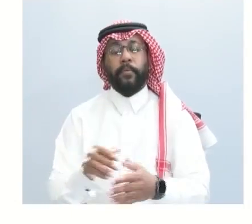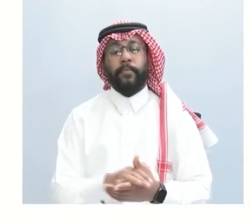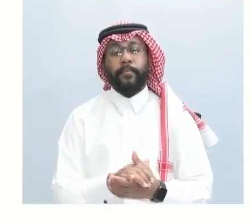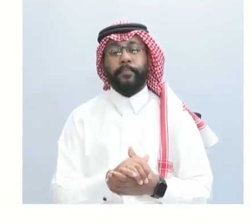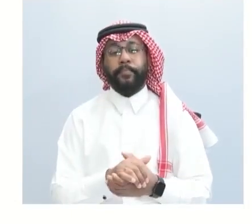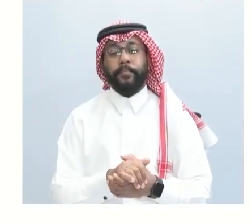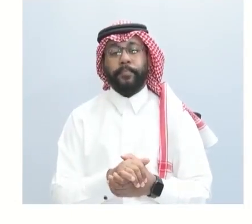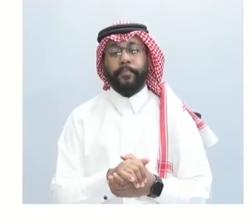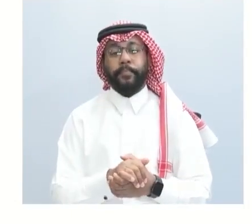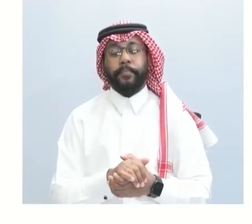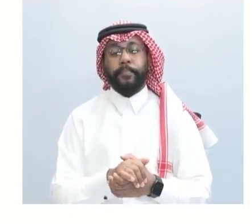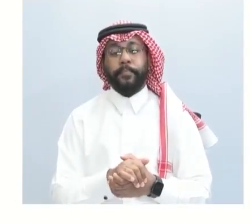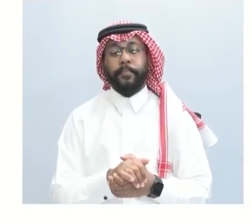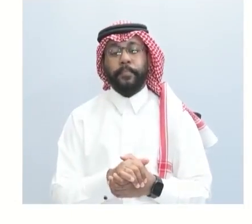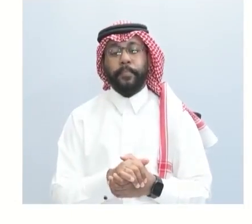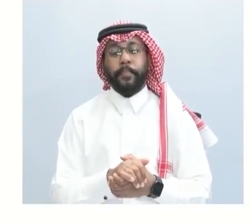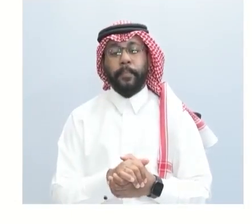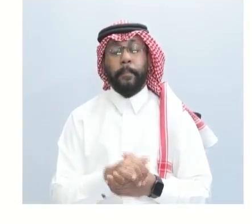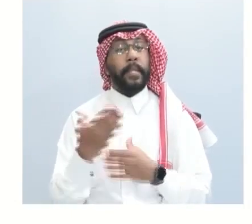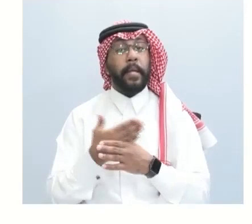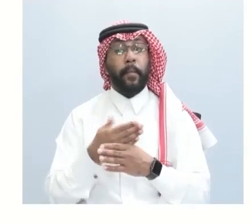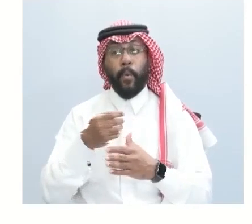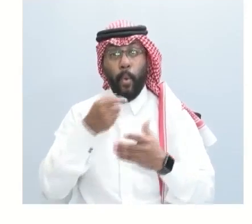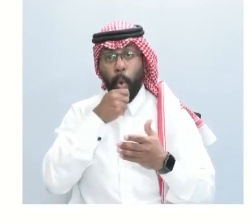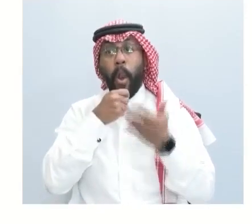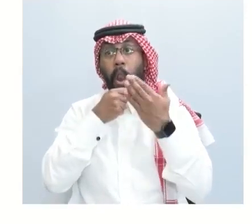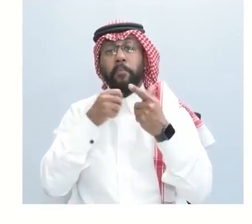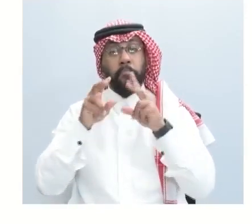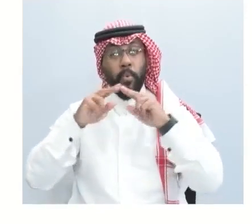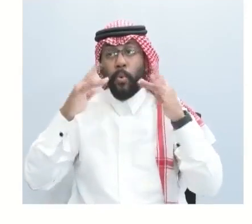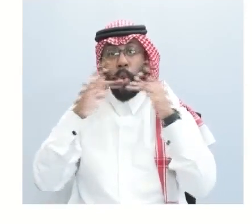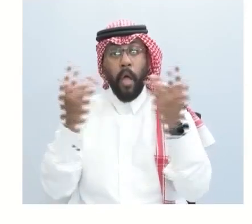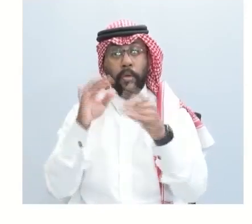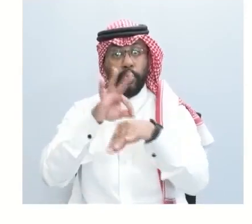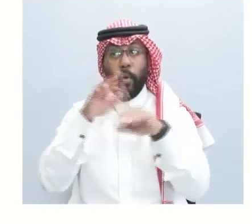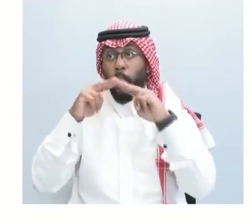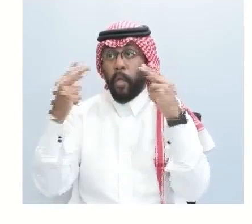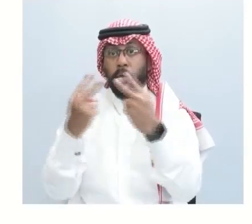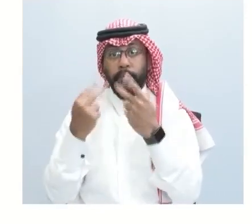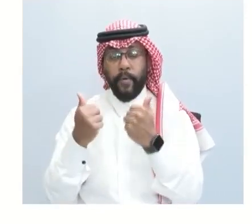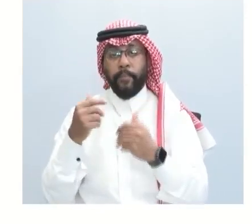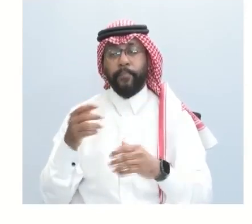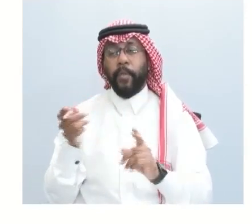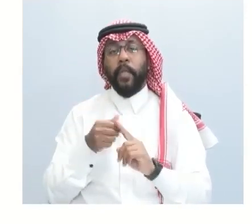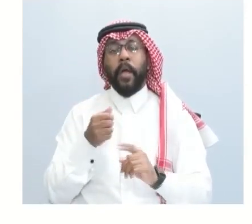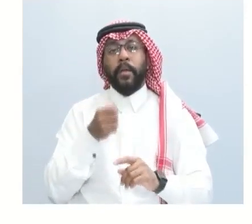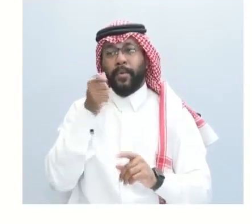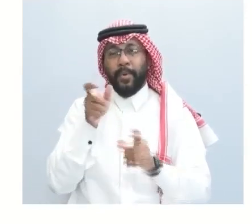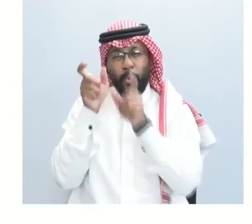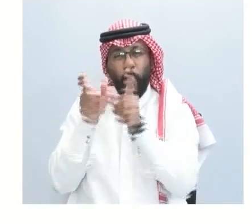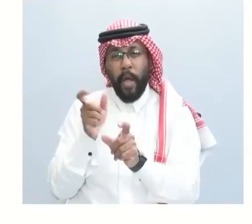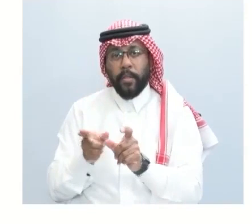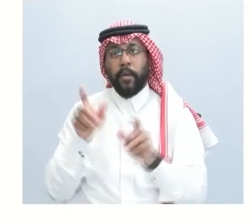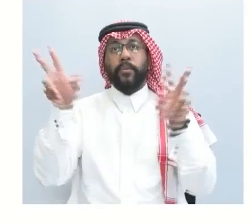احسنتم هي من المواقف المنتميه ممتاز هي من المواقف المنتميه مذيع تلفزيوني يقرا نشره